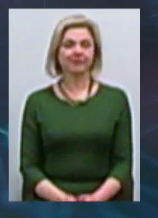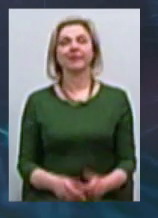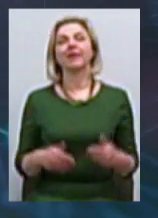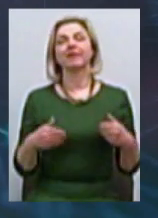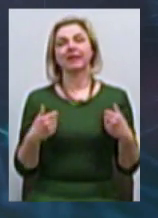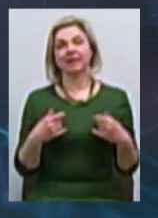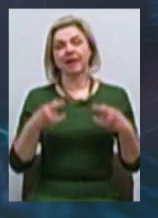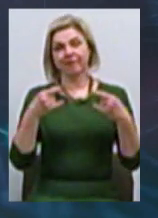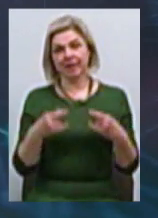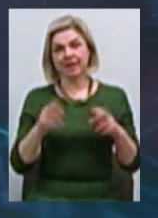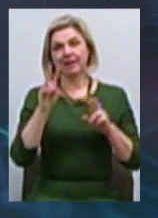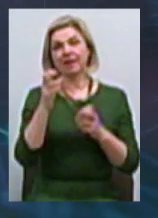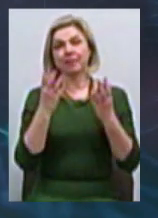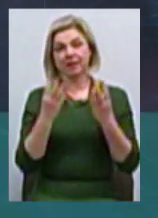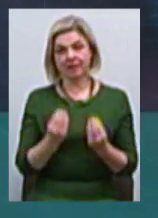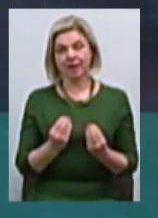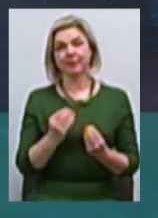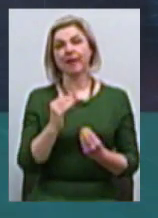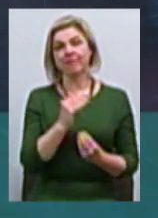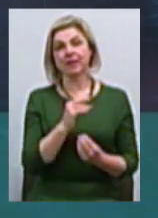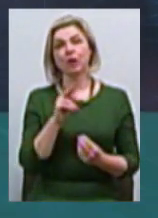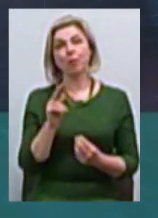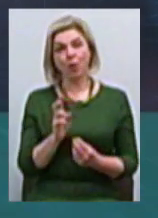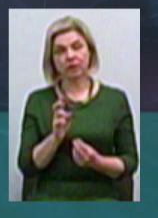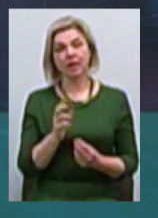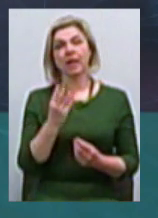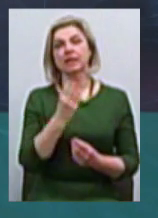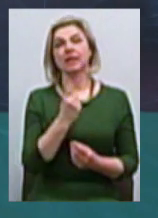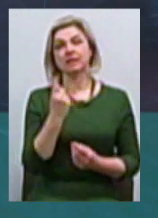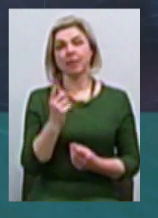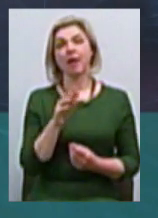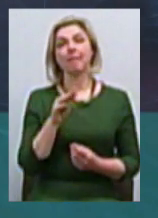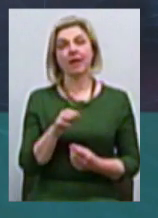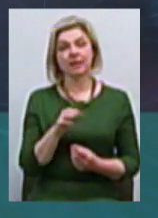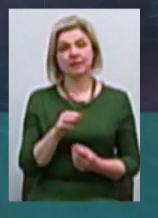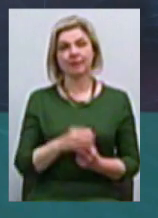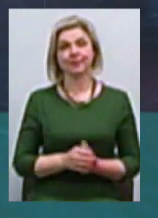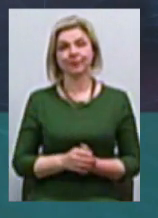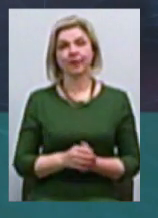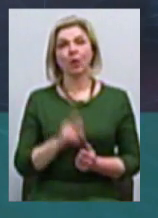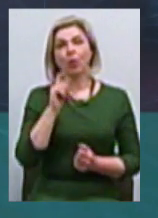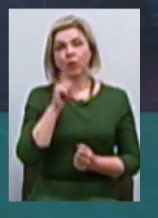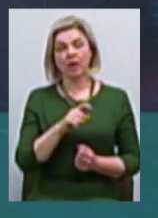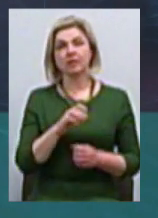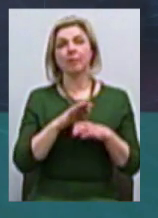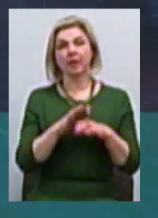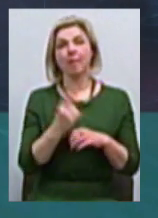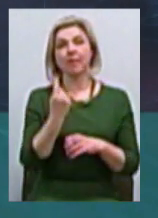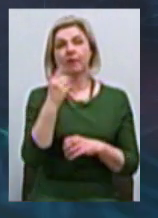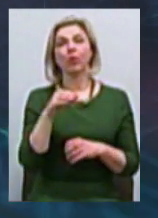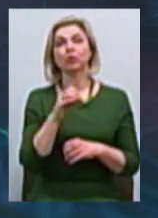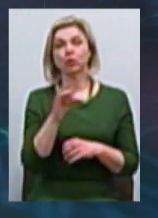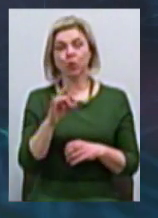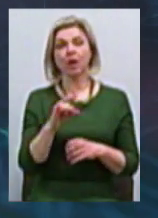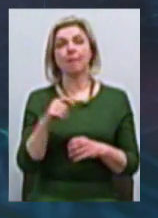Вітаю в прямому ефірі «Тема дня». Я Федір Бондар. 31 березня в Україні відбувся перший тур президентських